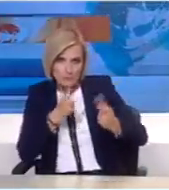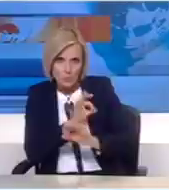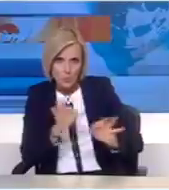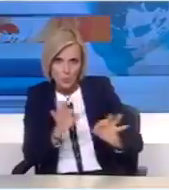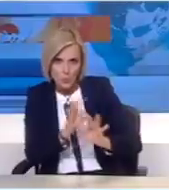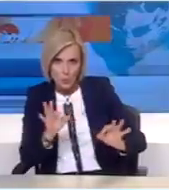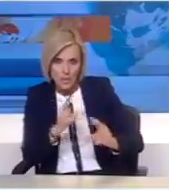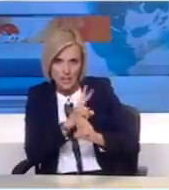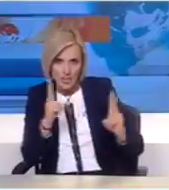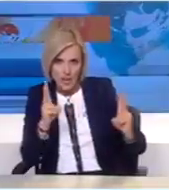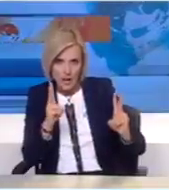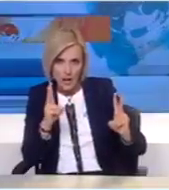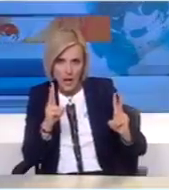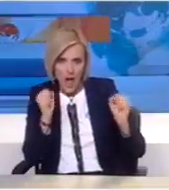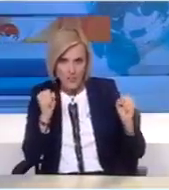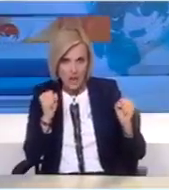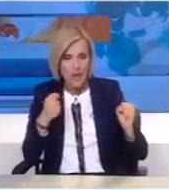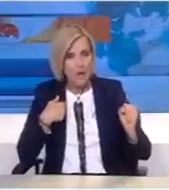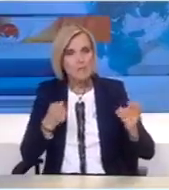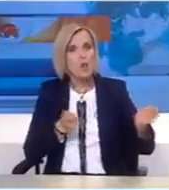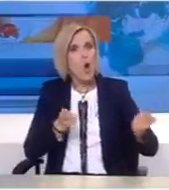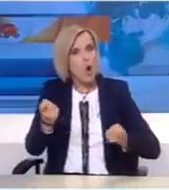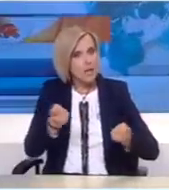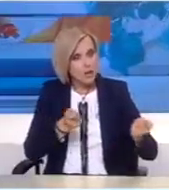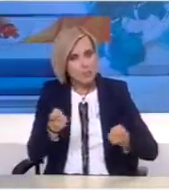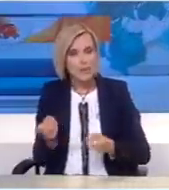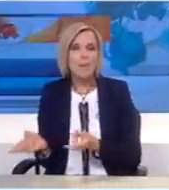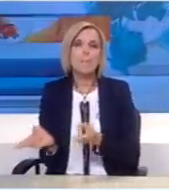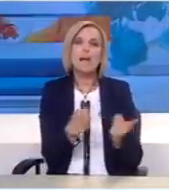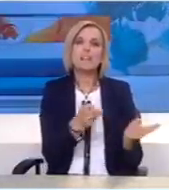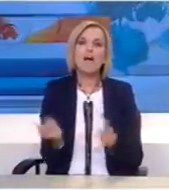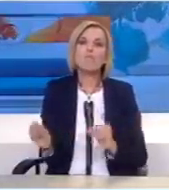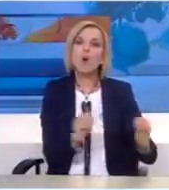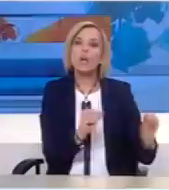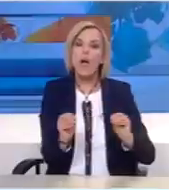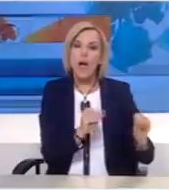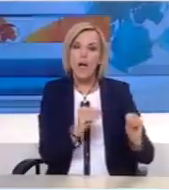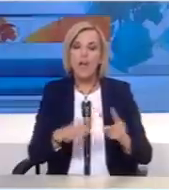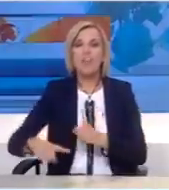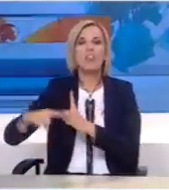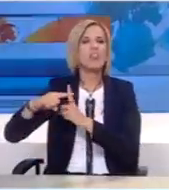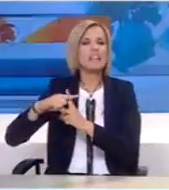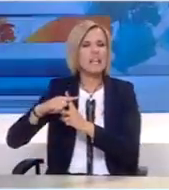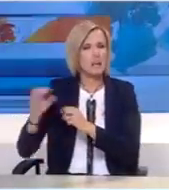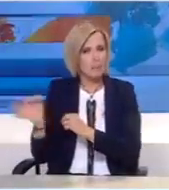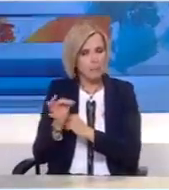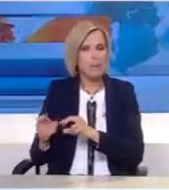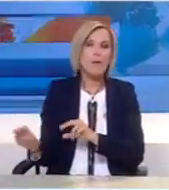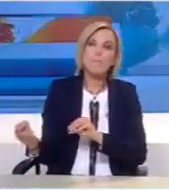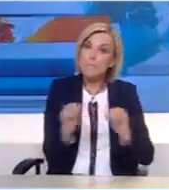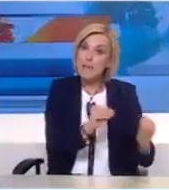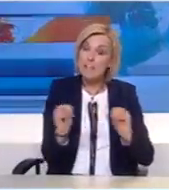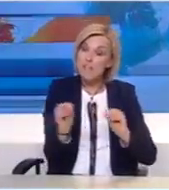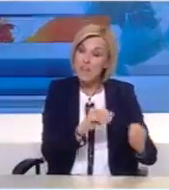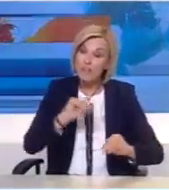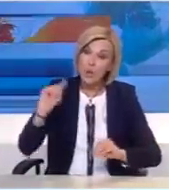σειρά ζητημάτων. Οργανώθηκε μεταφορά των θετικών στα νοσοκομεία, στο Νίμιτς και στο Αττικό, αν δεν κάνω λάθος. Από την πρώτη